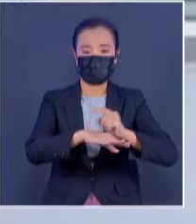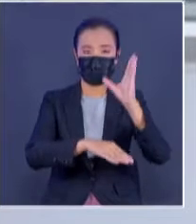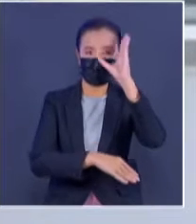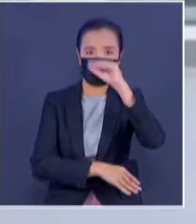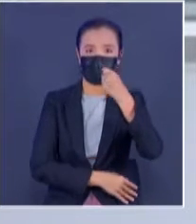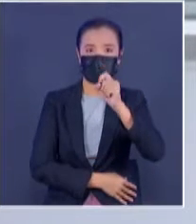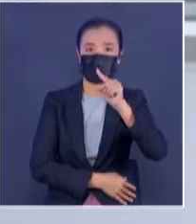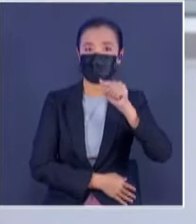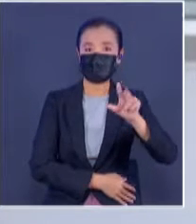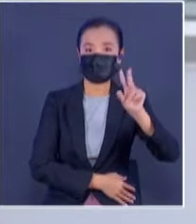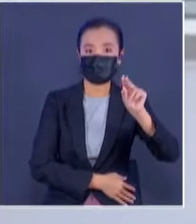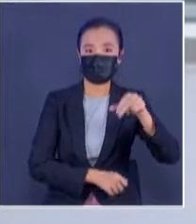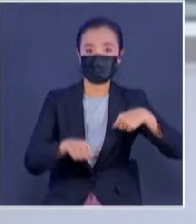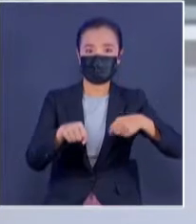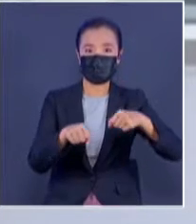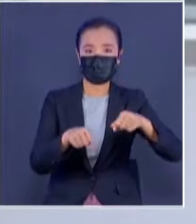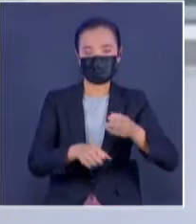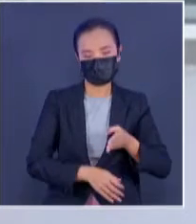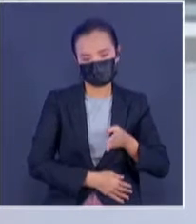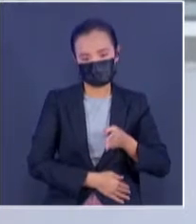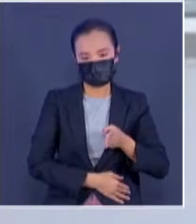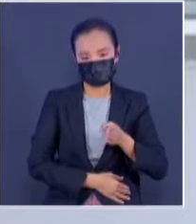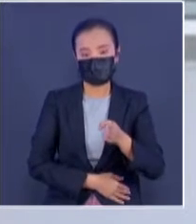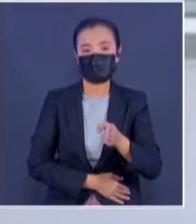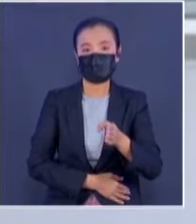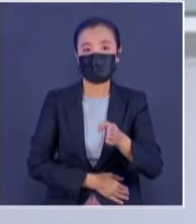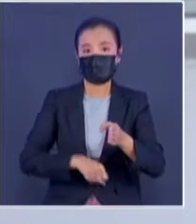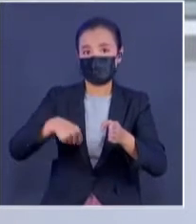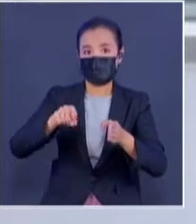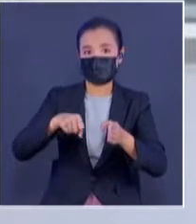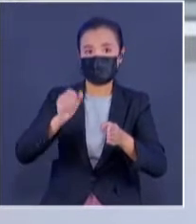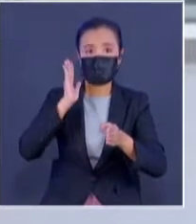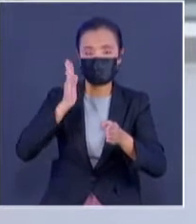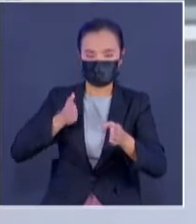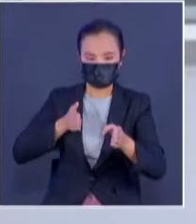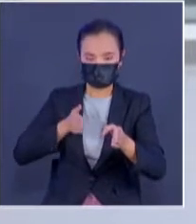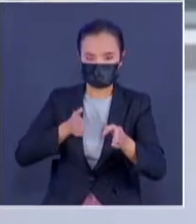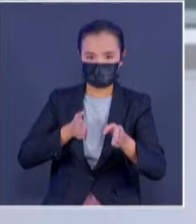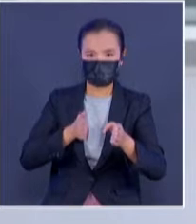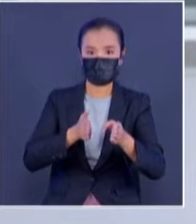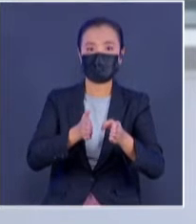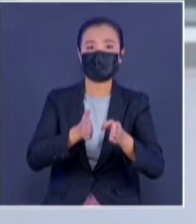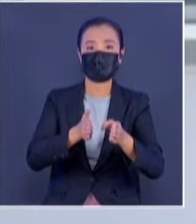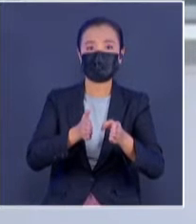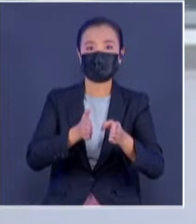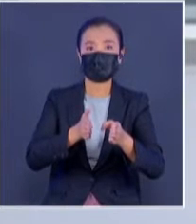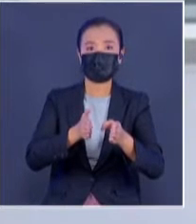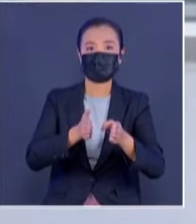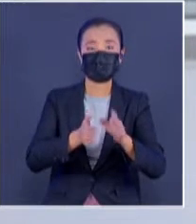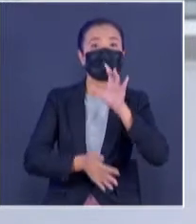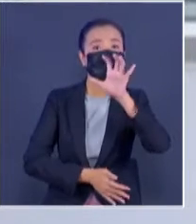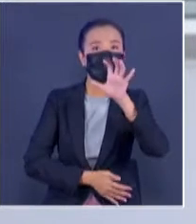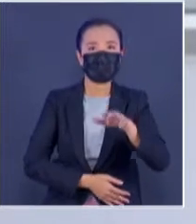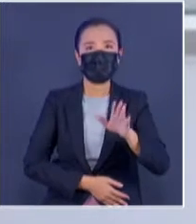ครึ่งแล้วก็ขี่มอเตอร์ไซค์มาถึงจุดเกิดเหตุปรากฏมีมอเตอร์ไซค์ของผู้ชายคนนึงครับตามมาประกบแล้วก็ส่งเสียงเรียกเธอว่